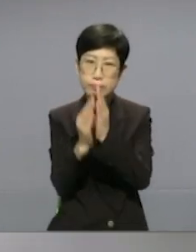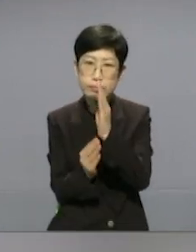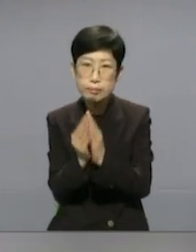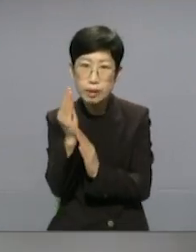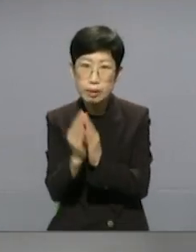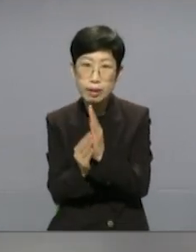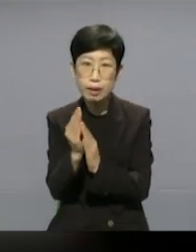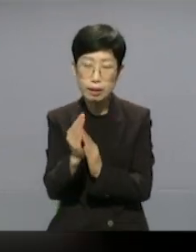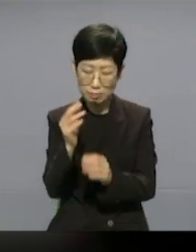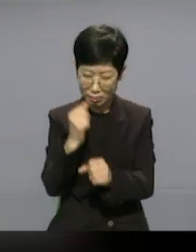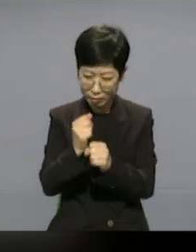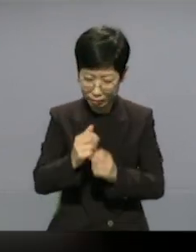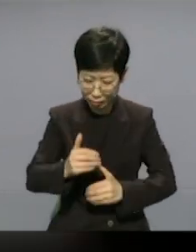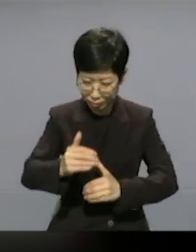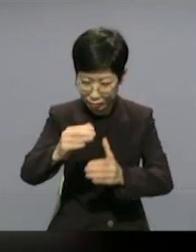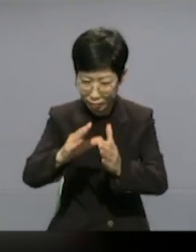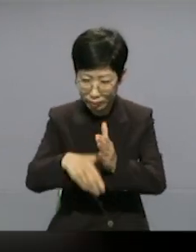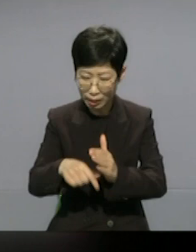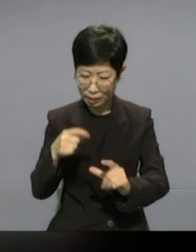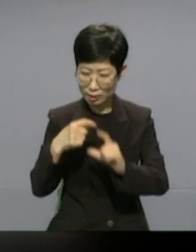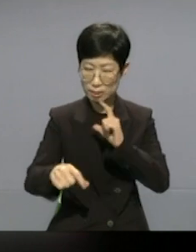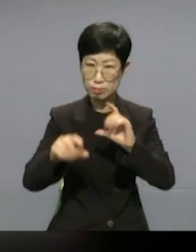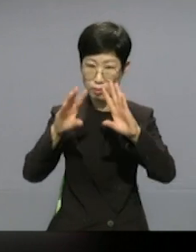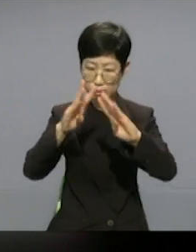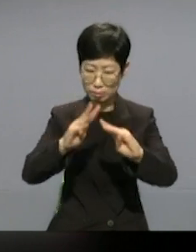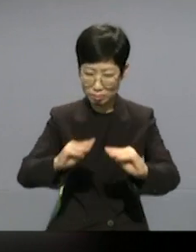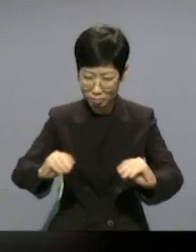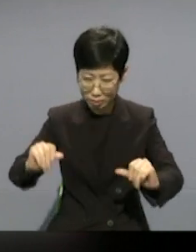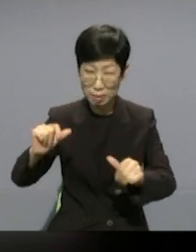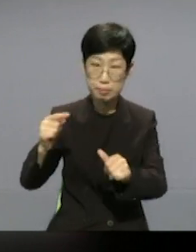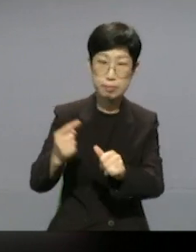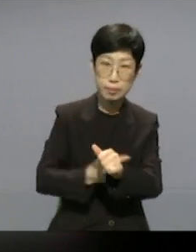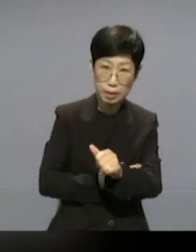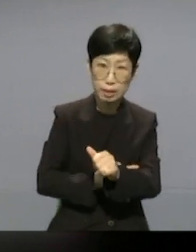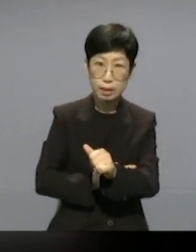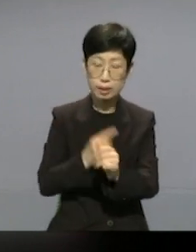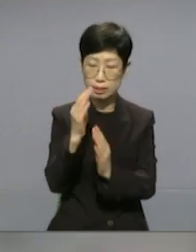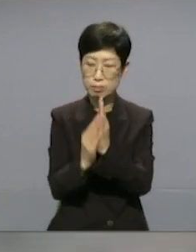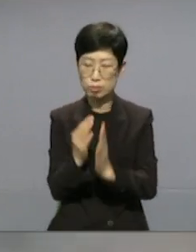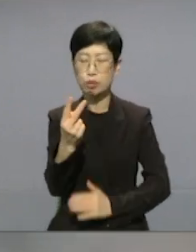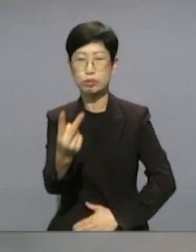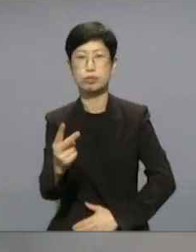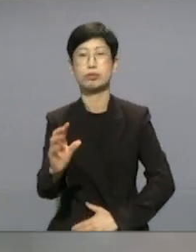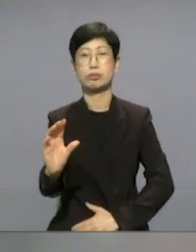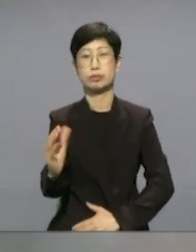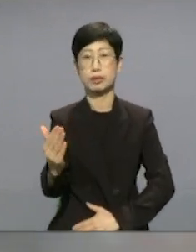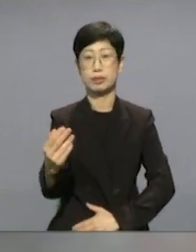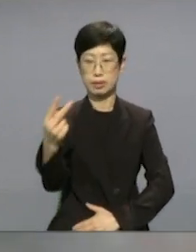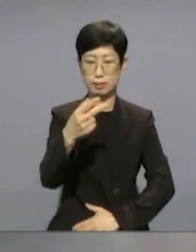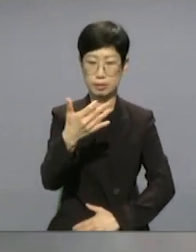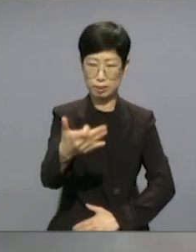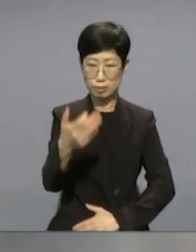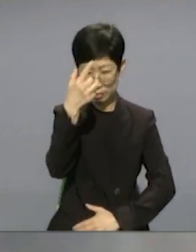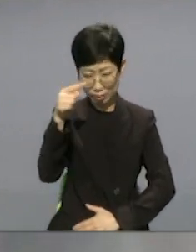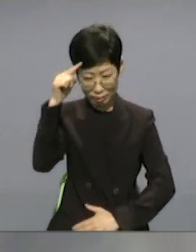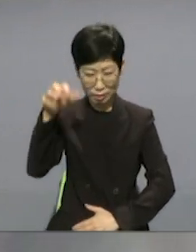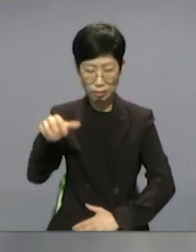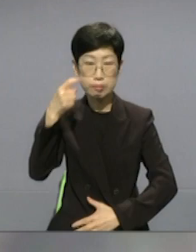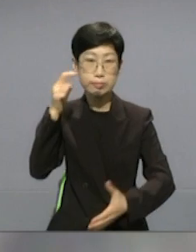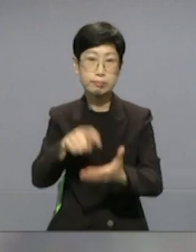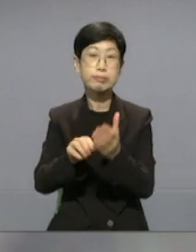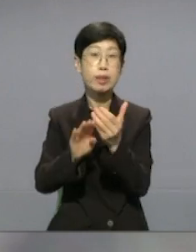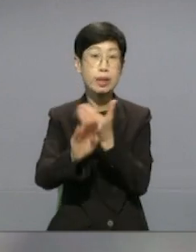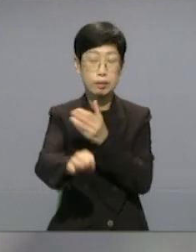광물로 형성되는 과정에서 부분적으로 용해되며 이중구조를 가지게 된 것으로 2019년 러시아에서 발견된